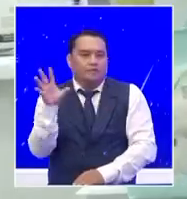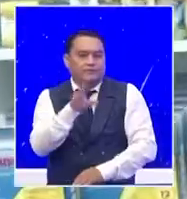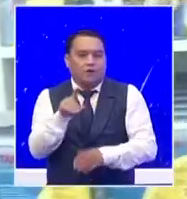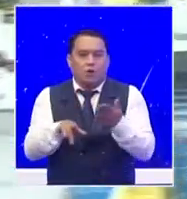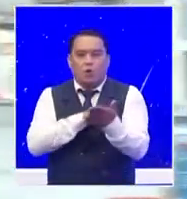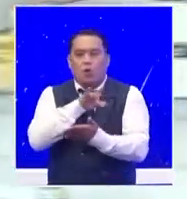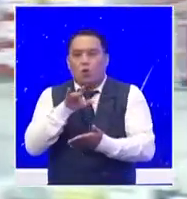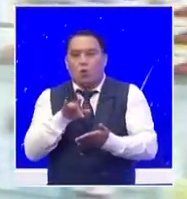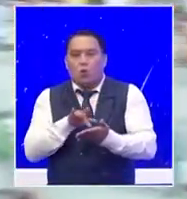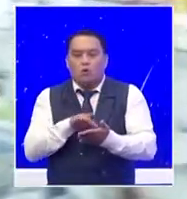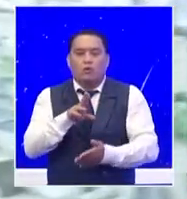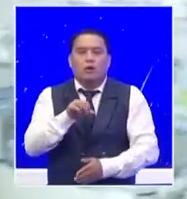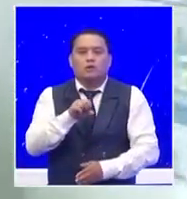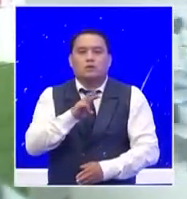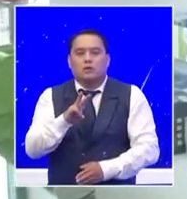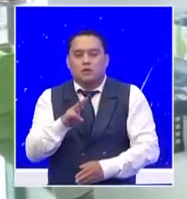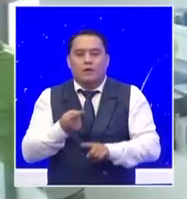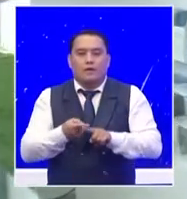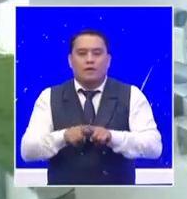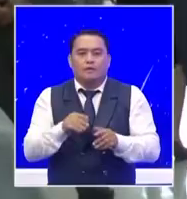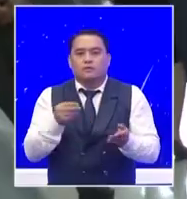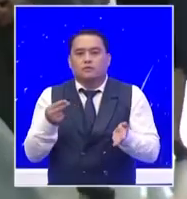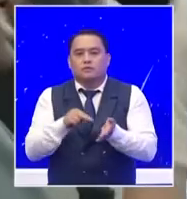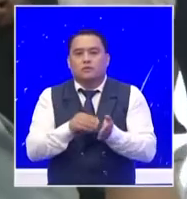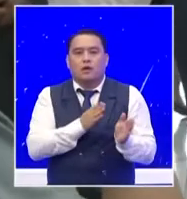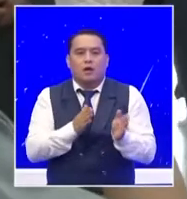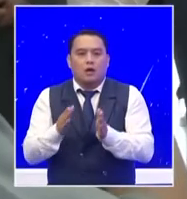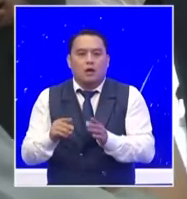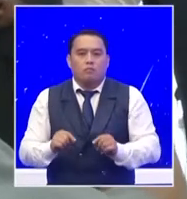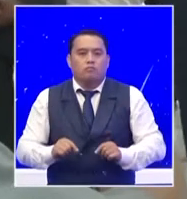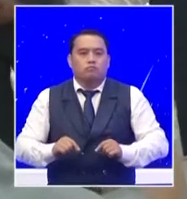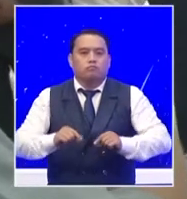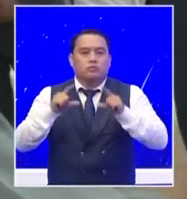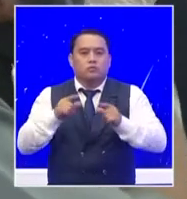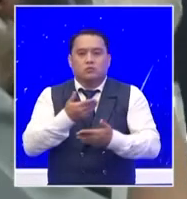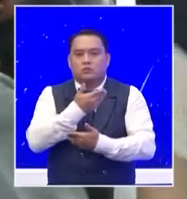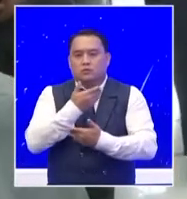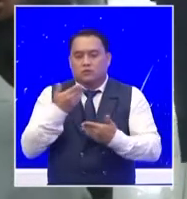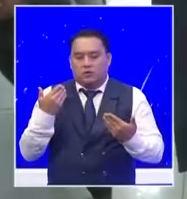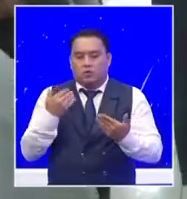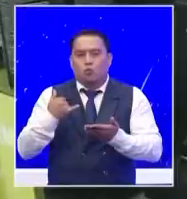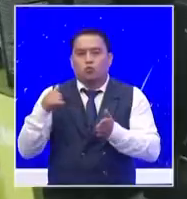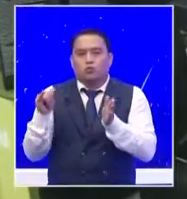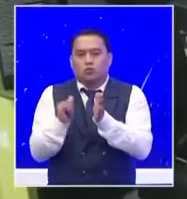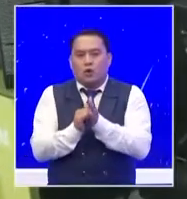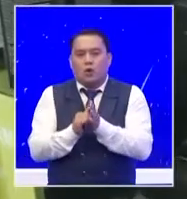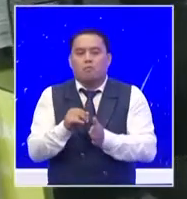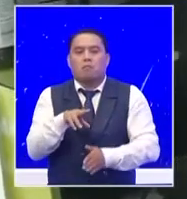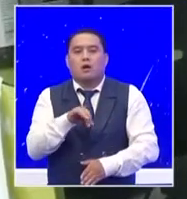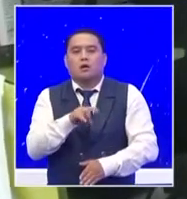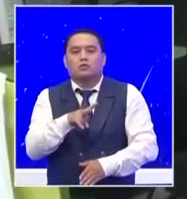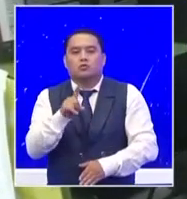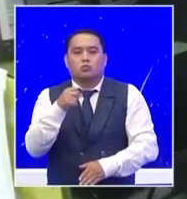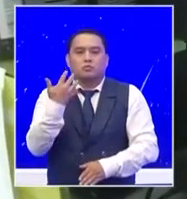города Каскелен. Ситуация в них стабильная. Цены на лекарства не превышают пределов, установленных Минздравом. К примеру, парацетамол по